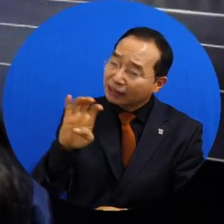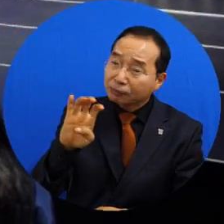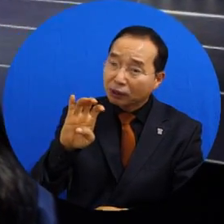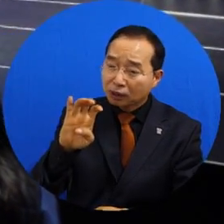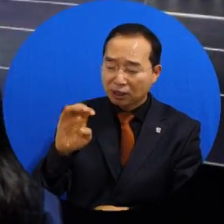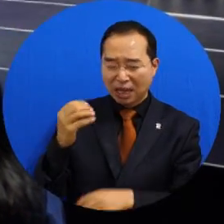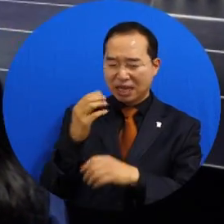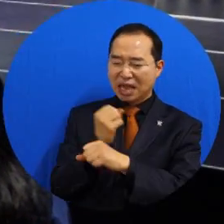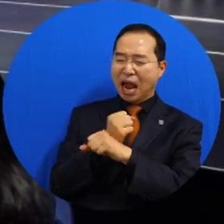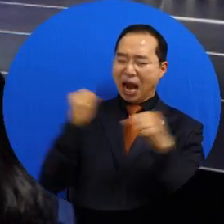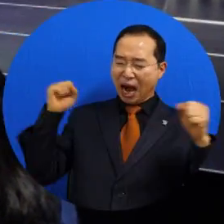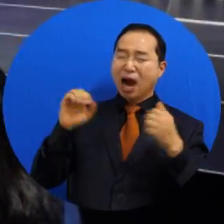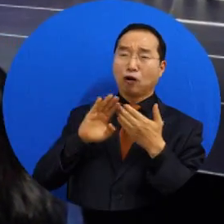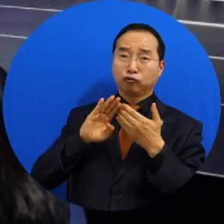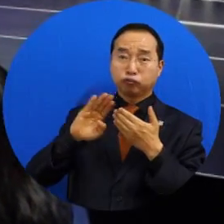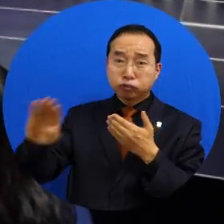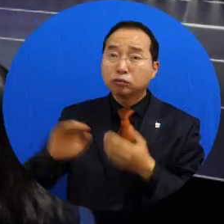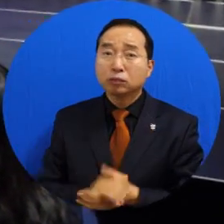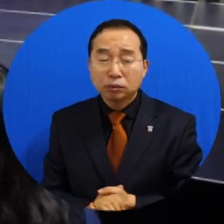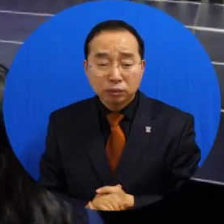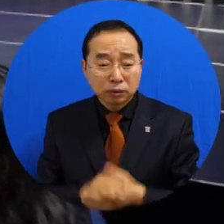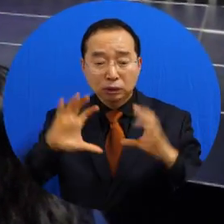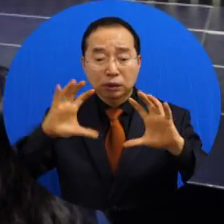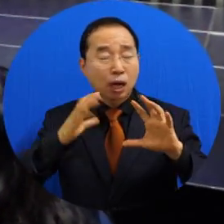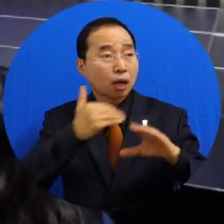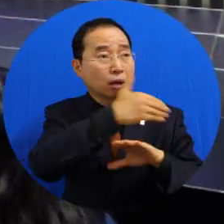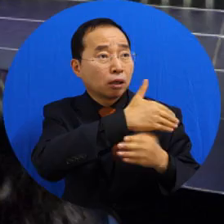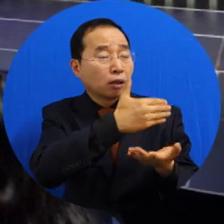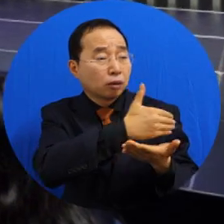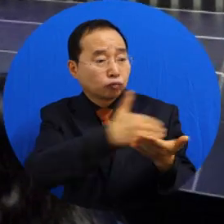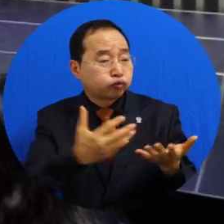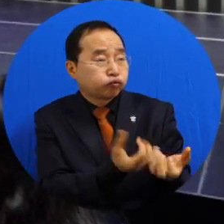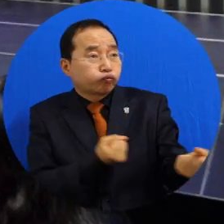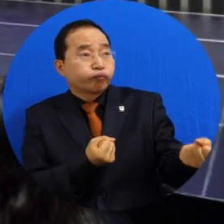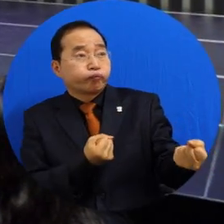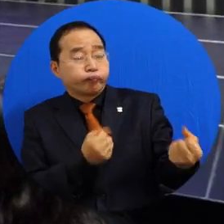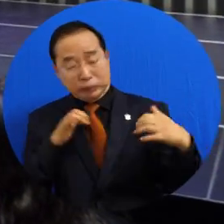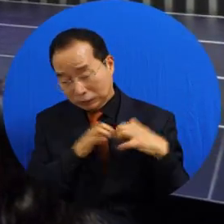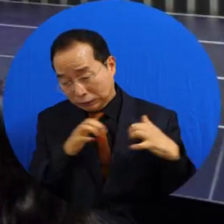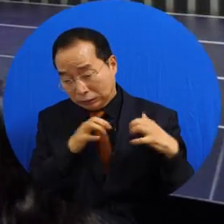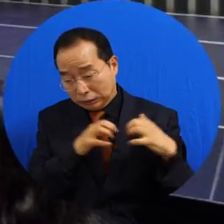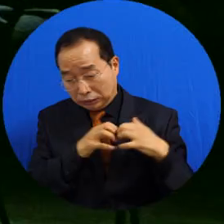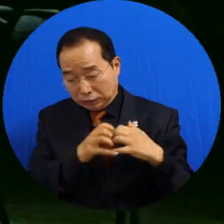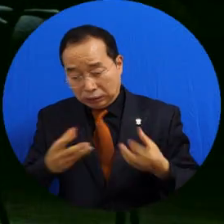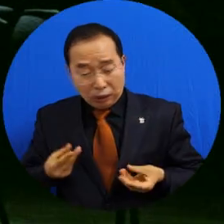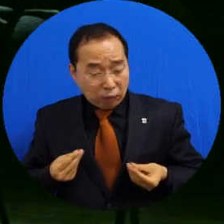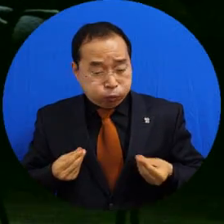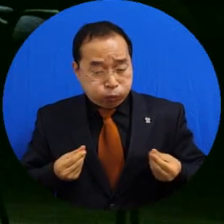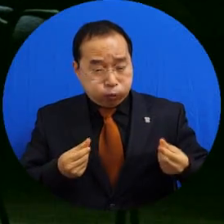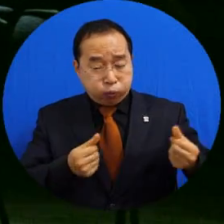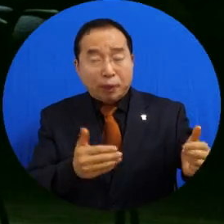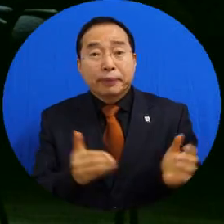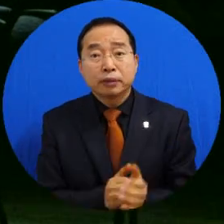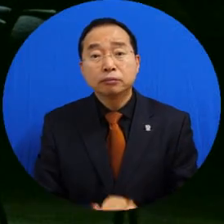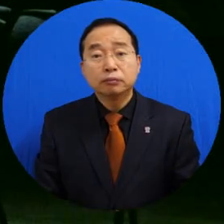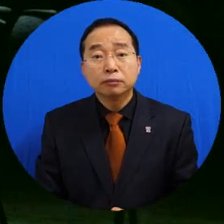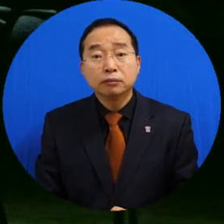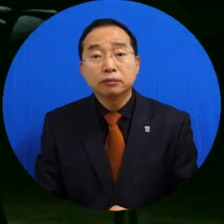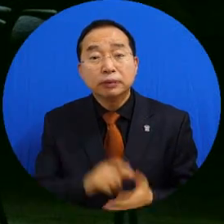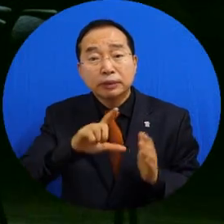해방이 됐어요. 해방이 됐는데 갑자기 나라가 둘로 찢어지고 전쟁에서 온 나라가 폐허가 됐어요.